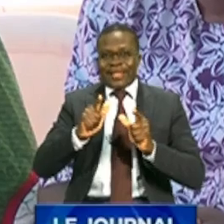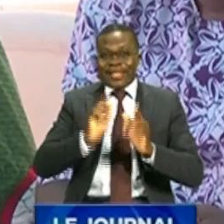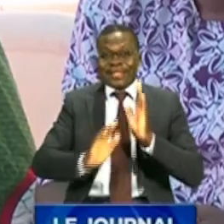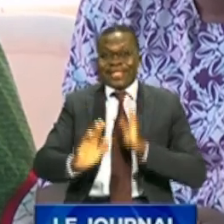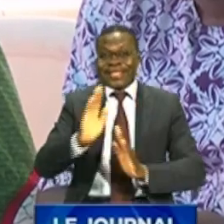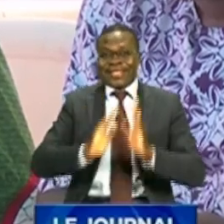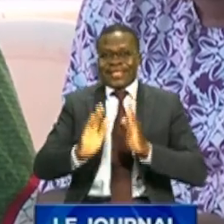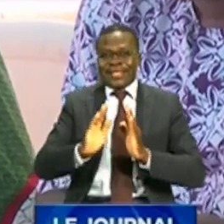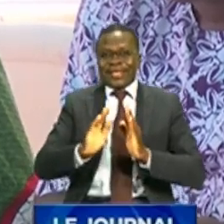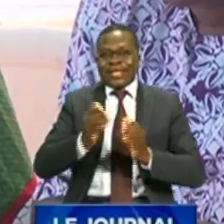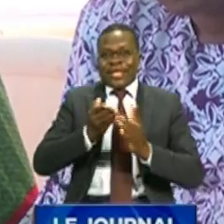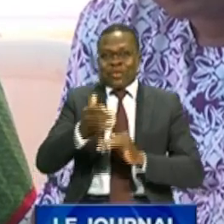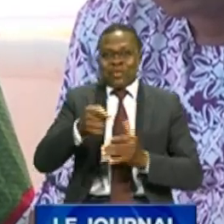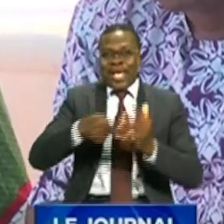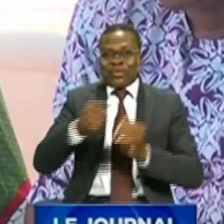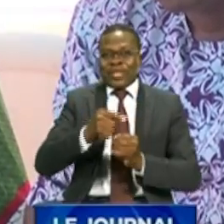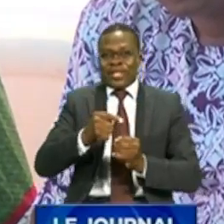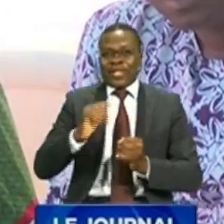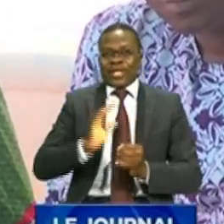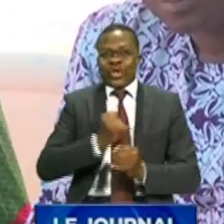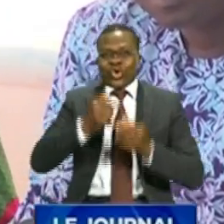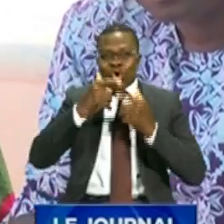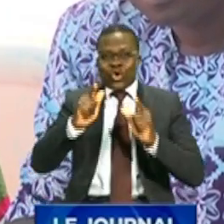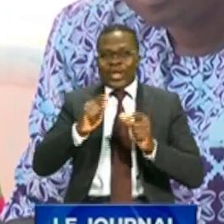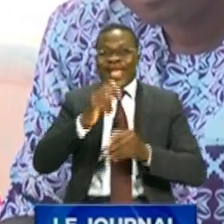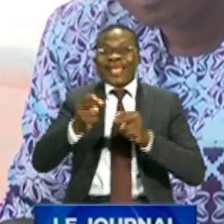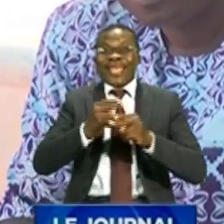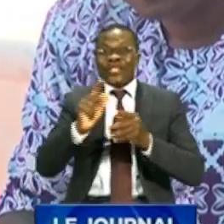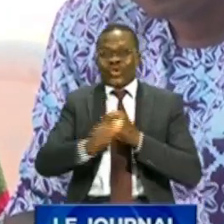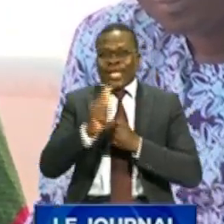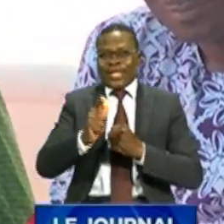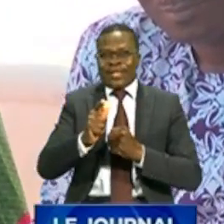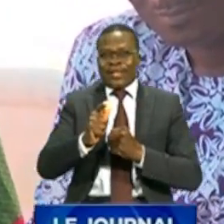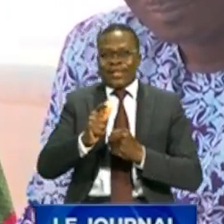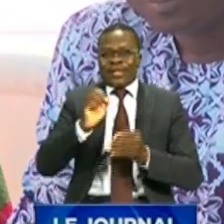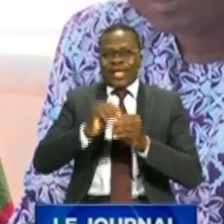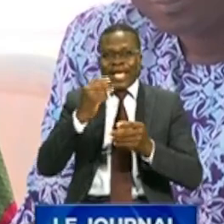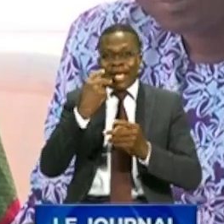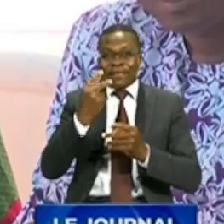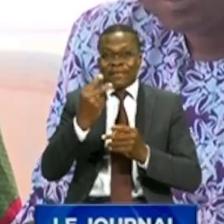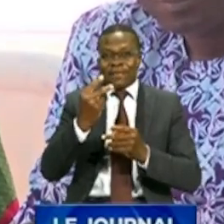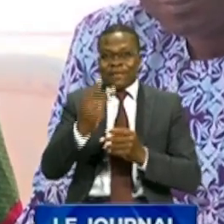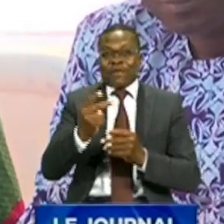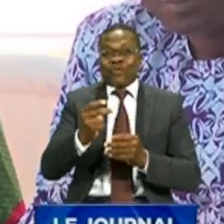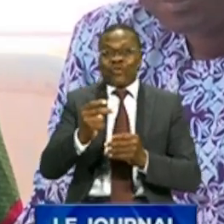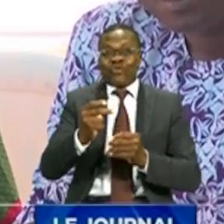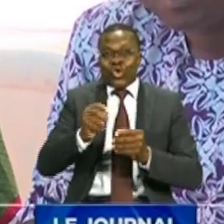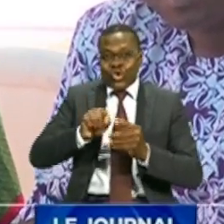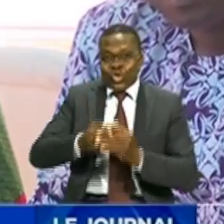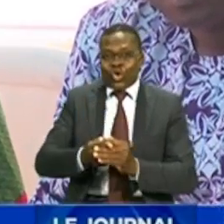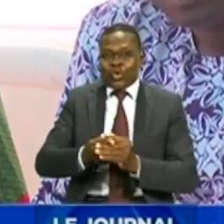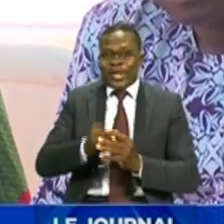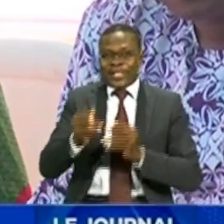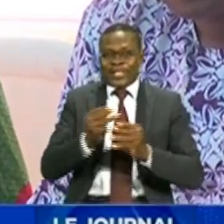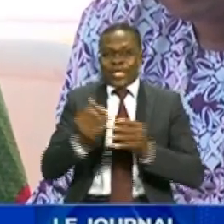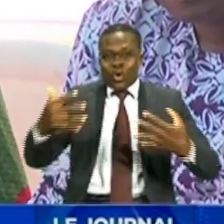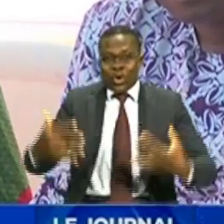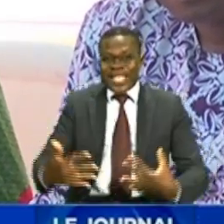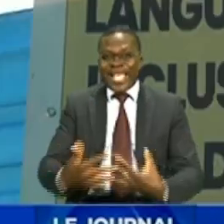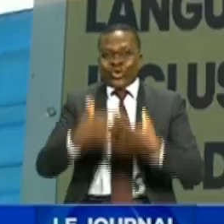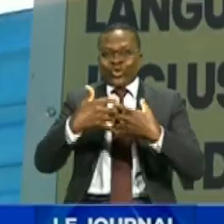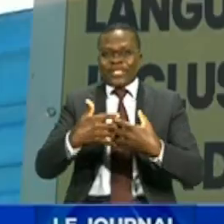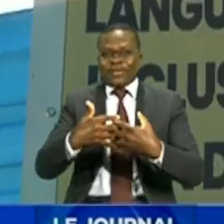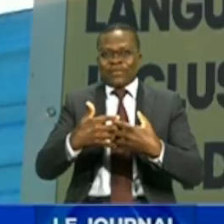des signes parmi nos langues nationales en vue d'amorcer le monde